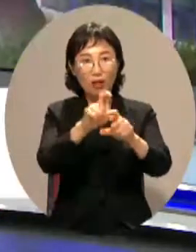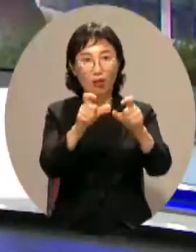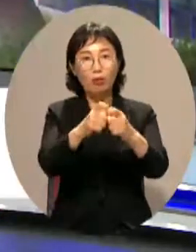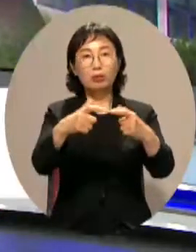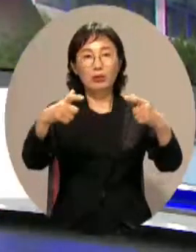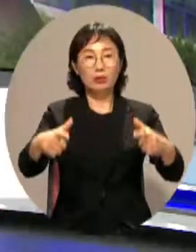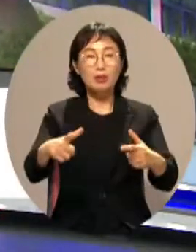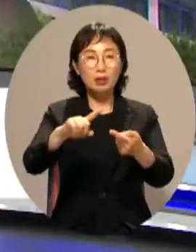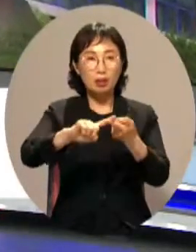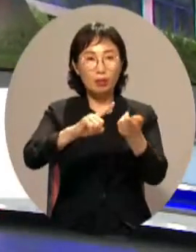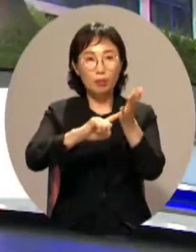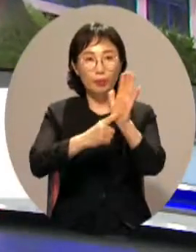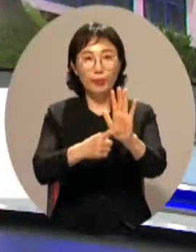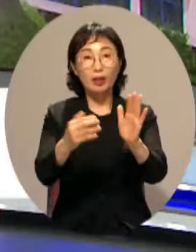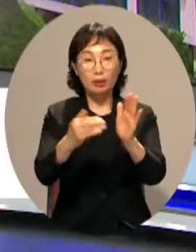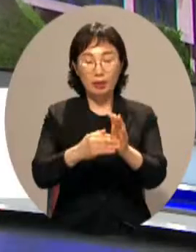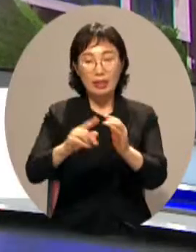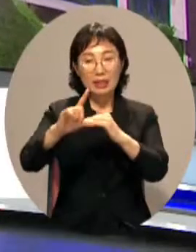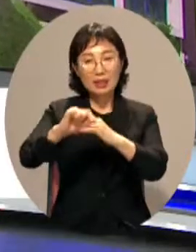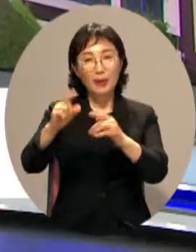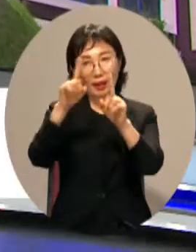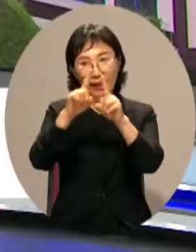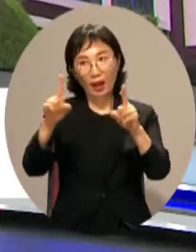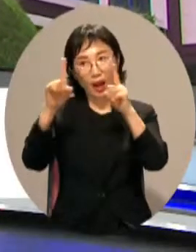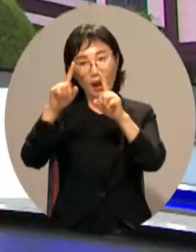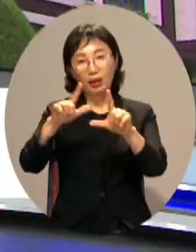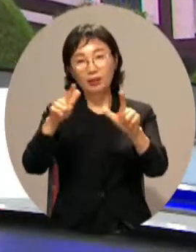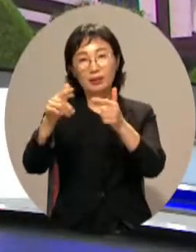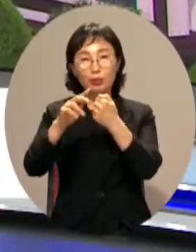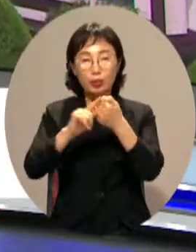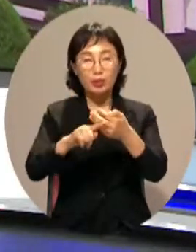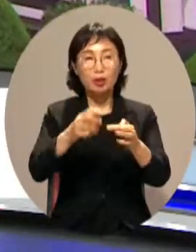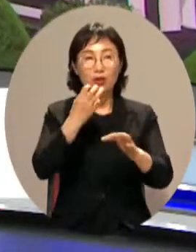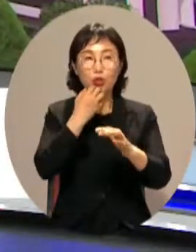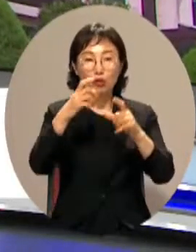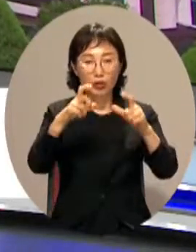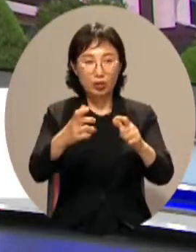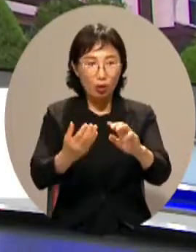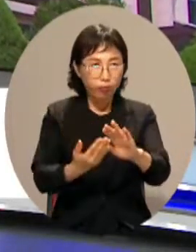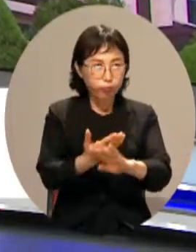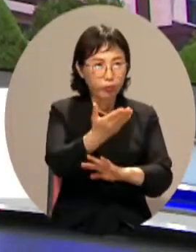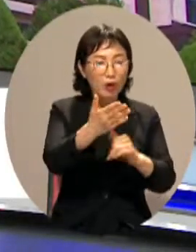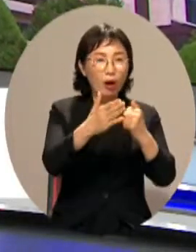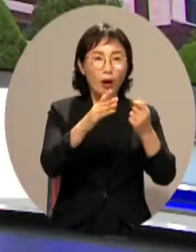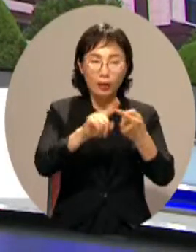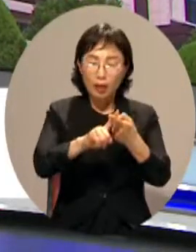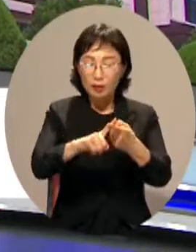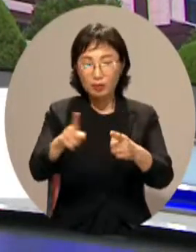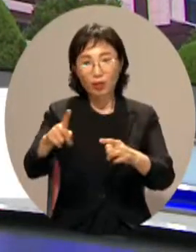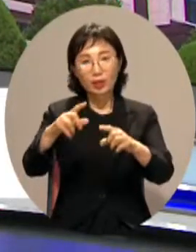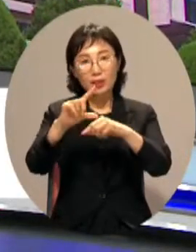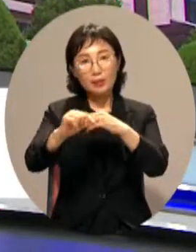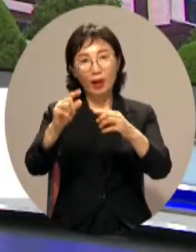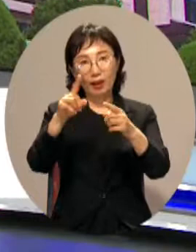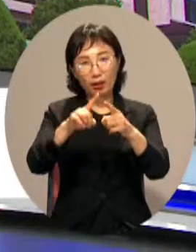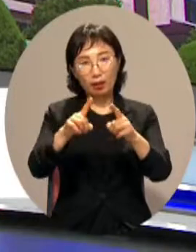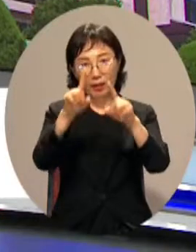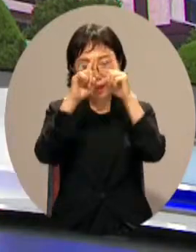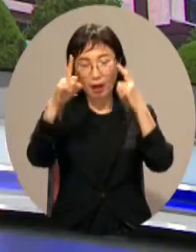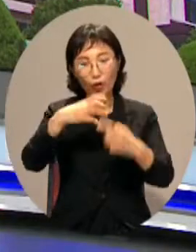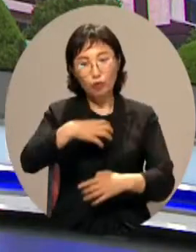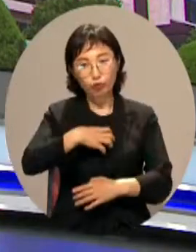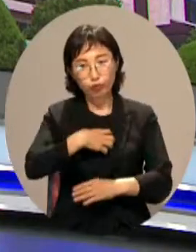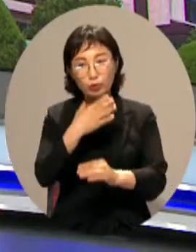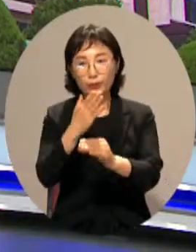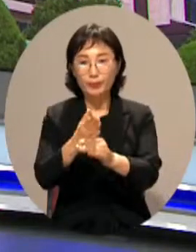있습니다. 지방 대학들은 수도권으로 빠져나가는 인재 유출이 심해질 것이라며 우려를 드러내고 있습니다. 한범수